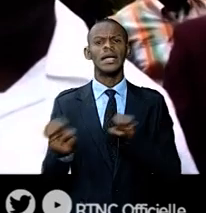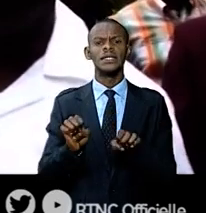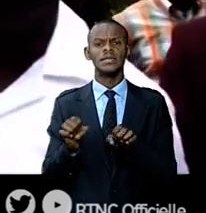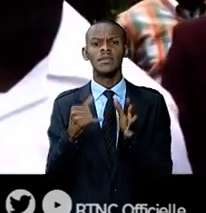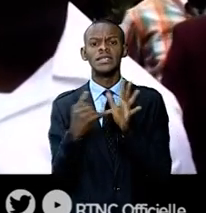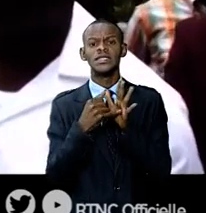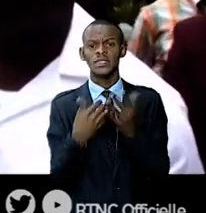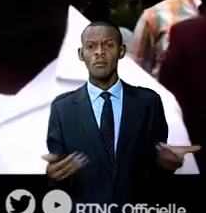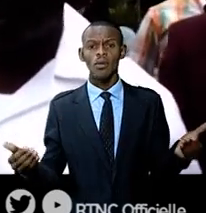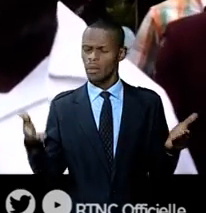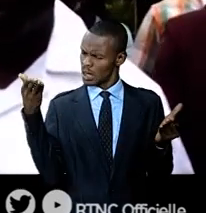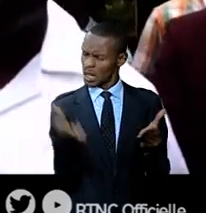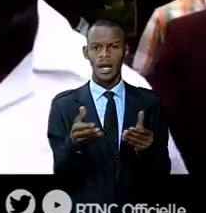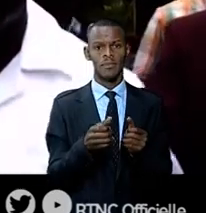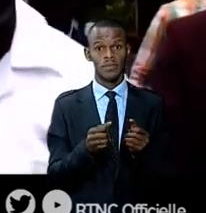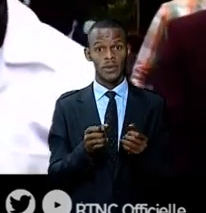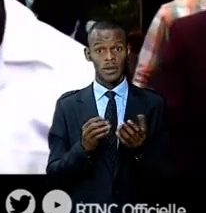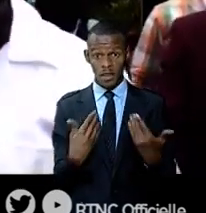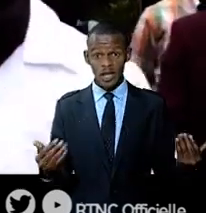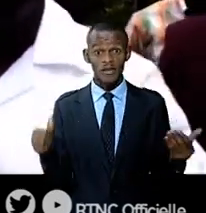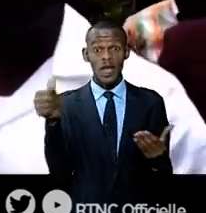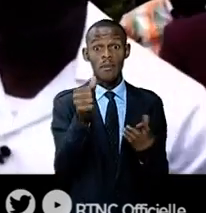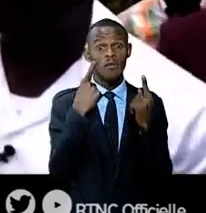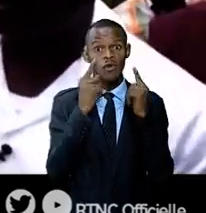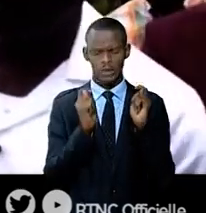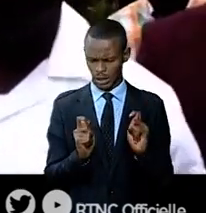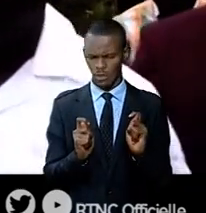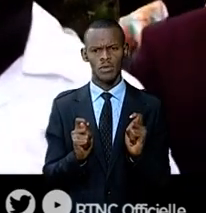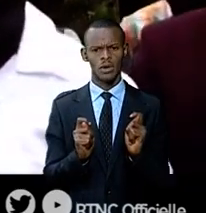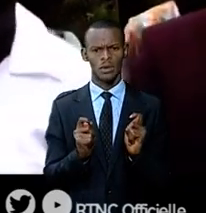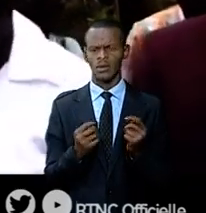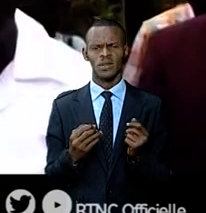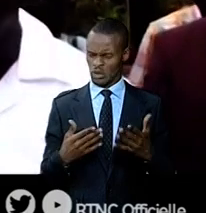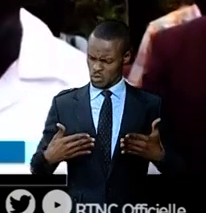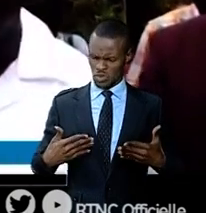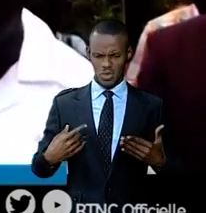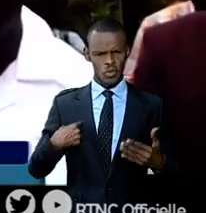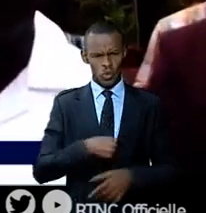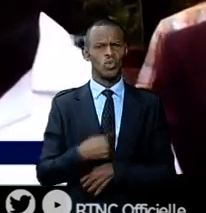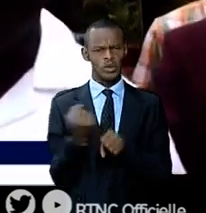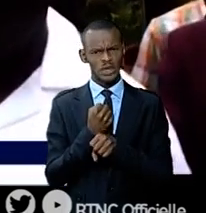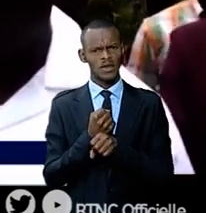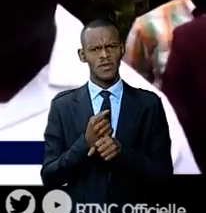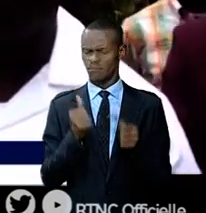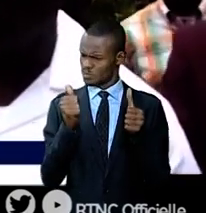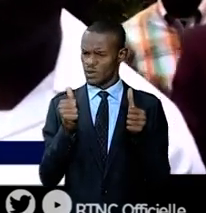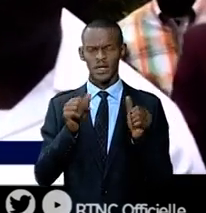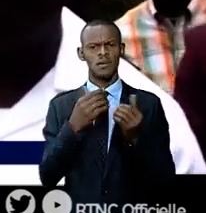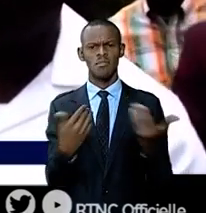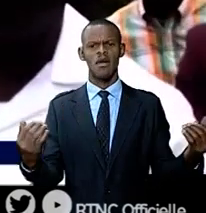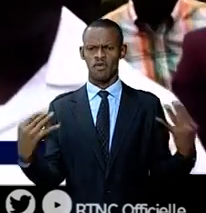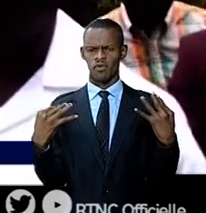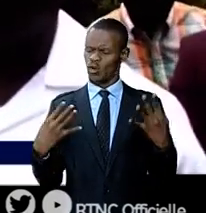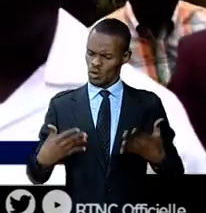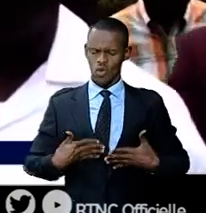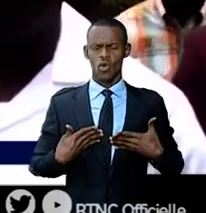enfants ont relayé ça. Donc ils ont reconnu le travail que nous avons fait, et c'est ici l'occasion aussi de féliciter, de